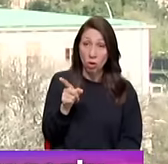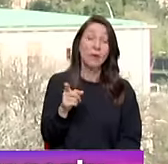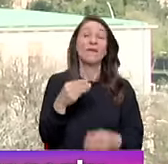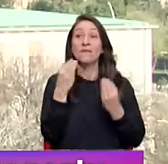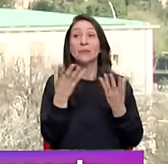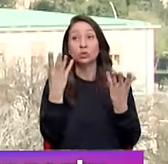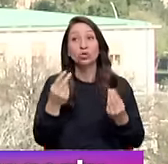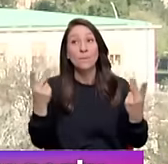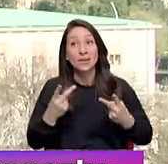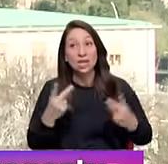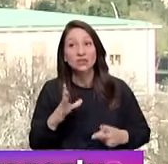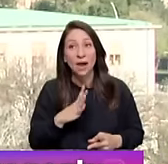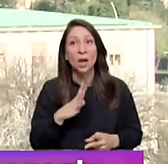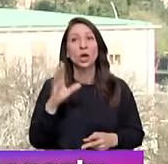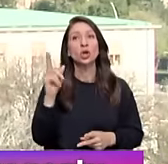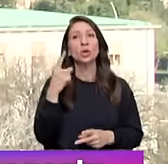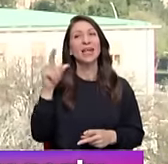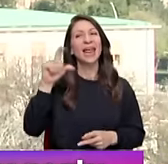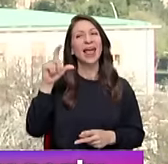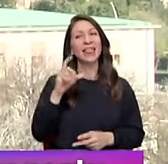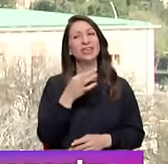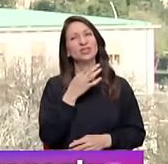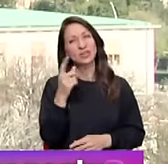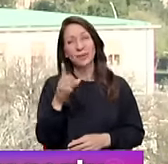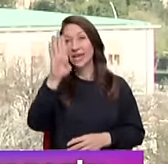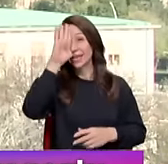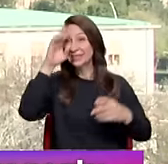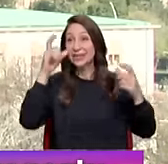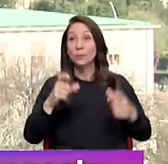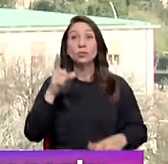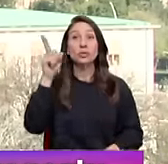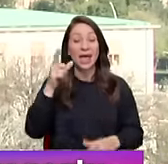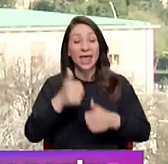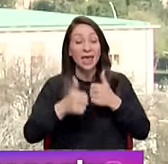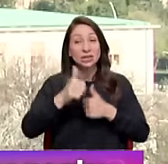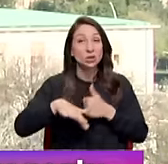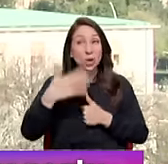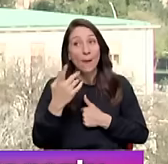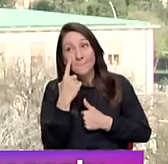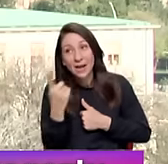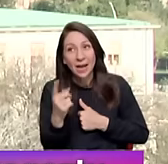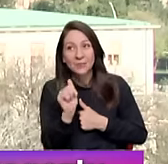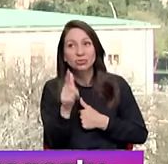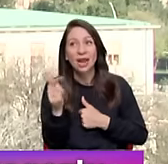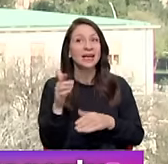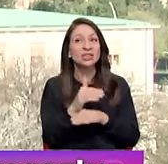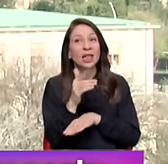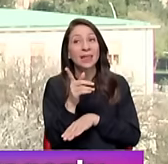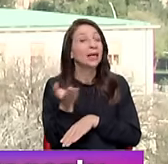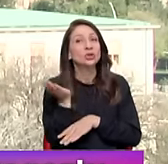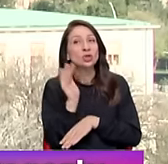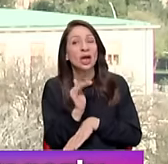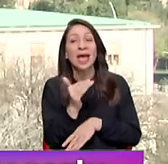vermiş olduğu mesajlar var. Yönetmenimizden Hilal'den bir rica edeyim. İstanbul'da yarış sonrasına bir bakalım ilçelerde yaşananlara.